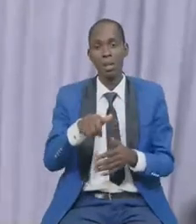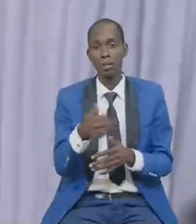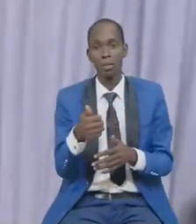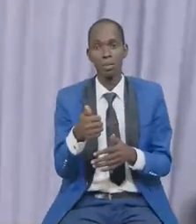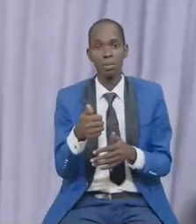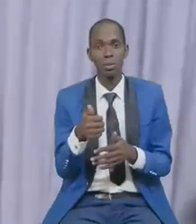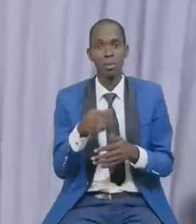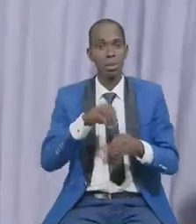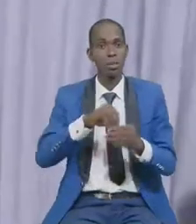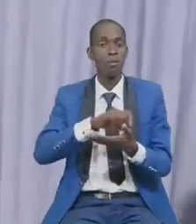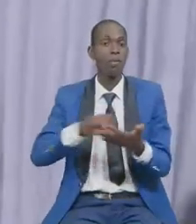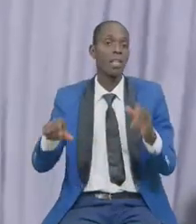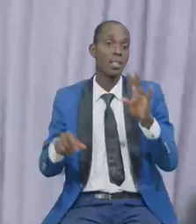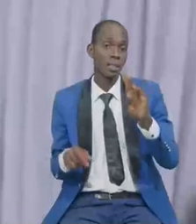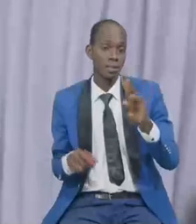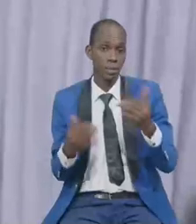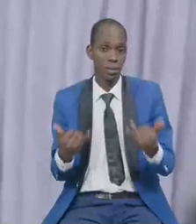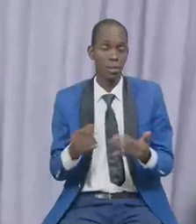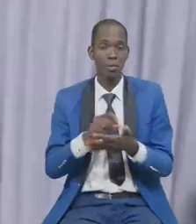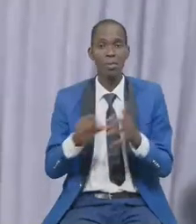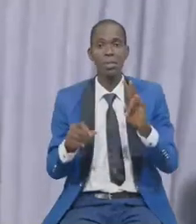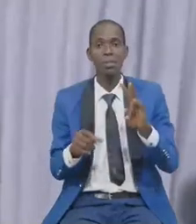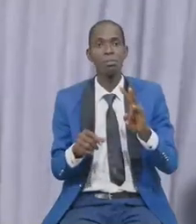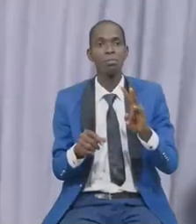Jésus portant sa croix arriva.